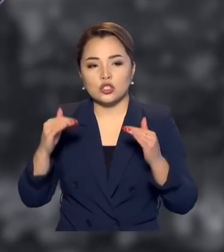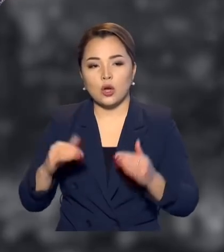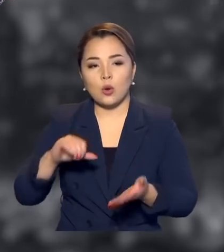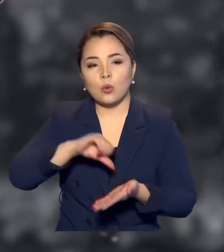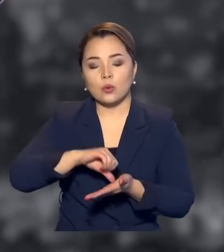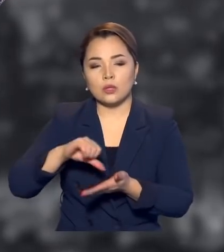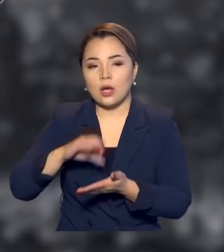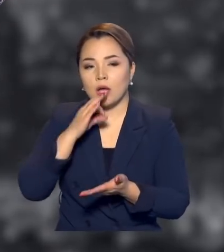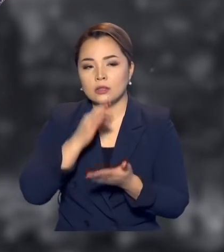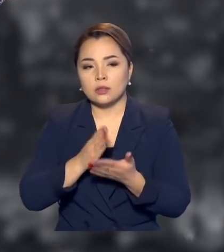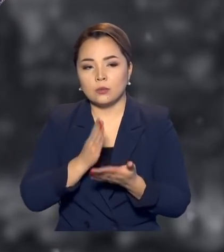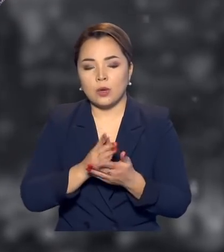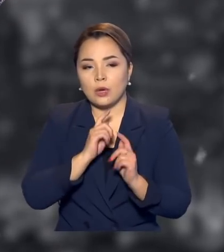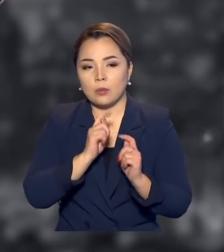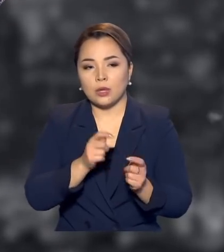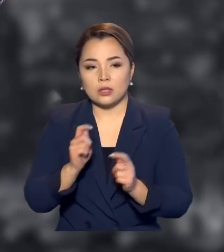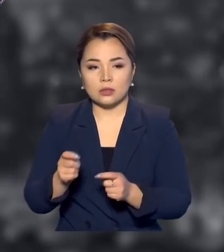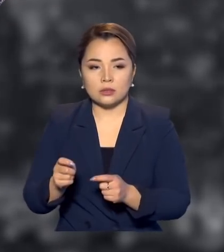уәкілі марапатталды.